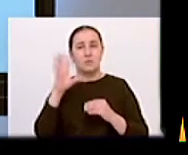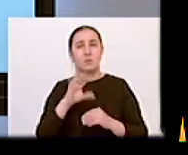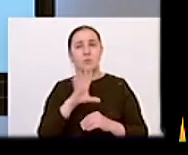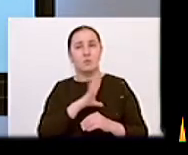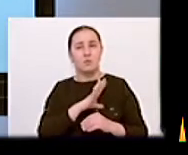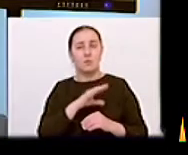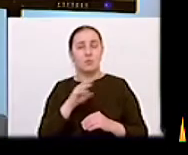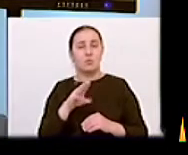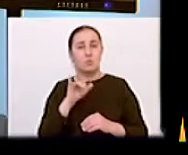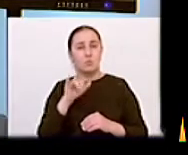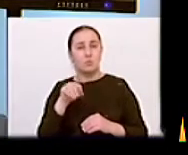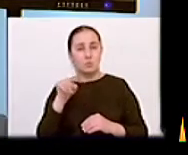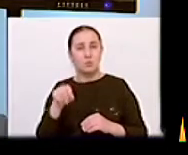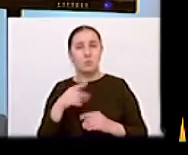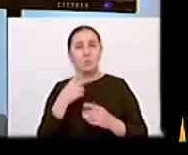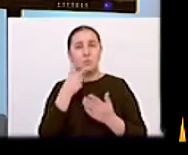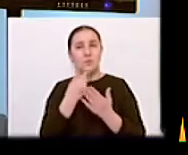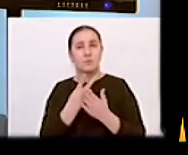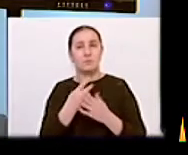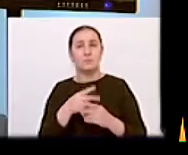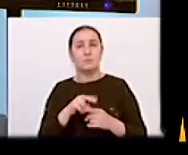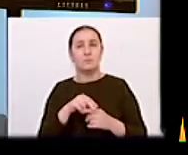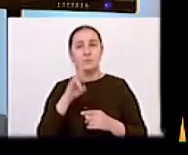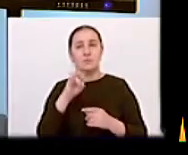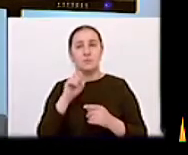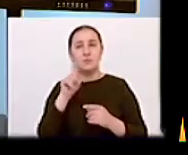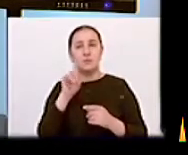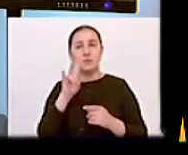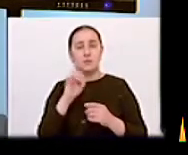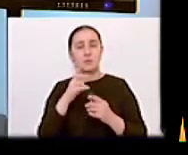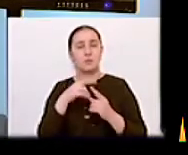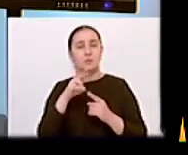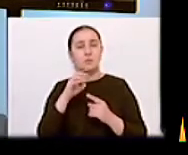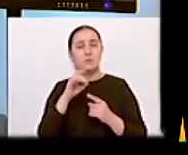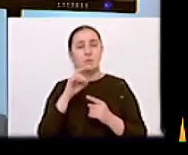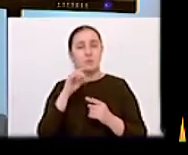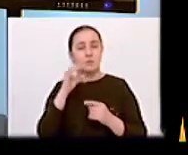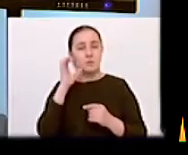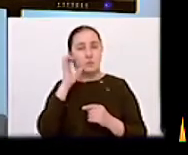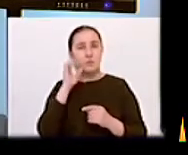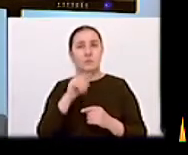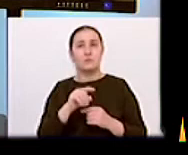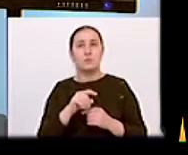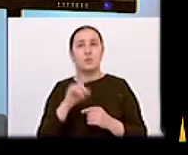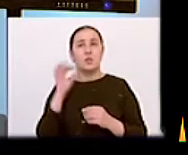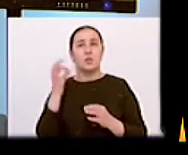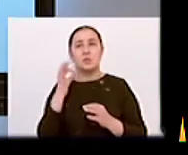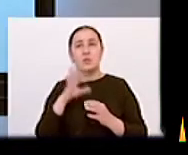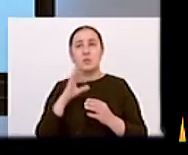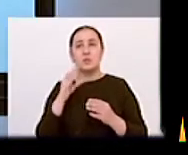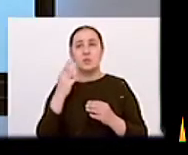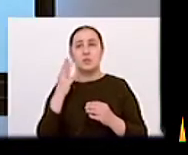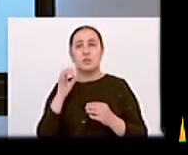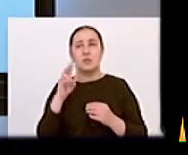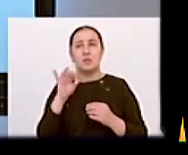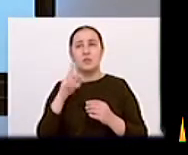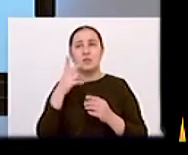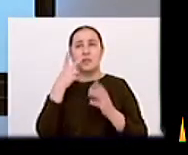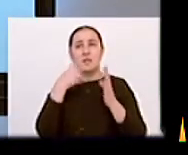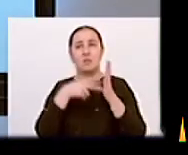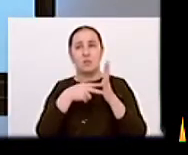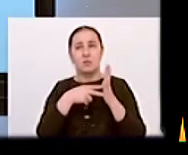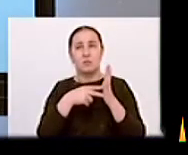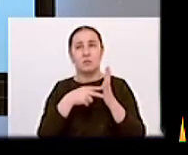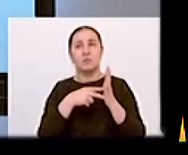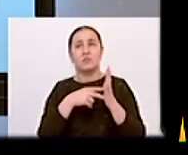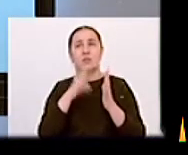побывали тут. А теперь посмотрите на эти знаки препинания, которые вы только слышали. Ничто не шевелилось.